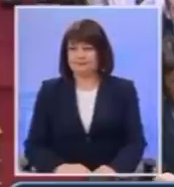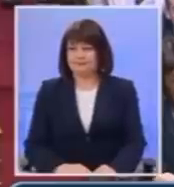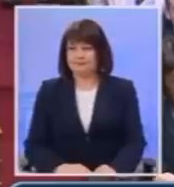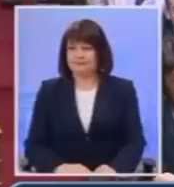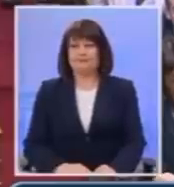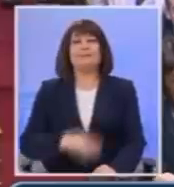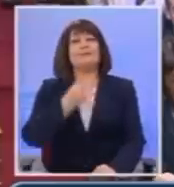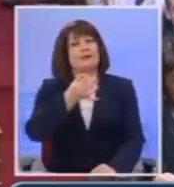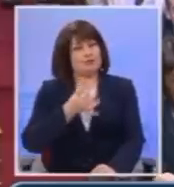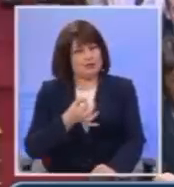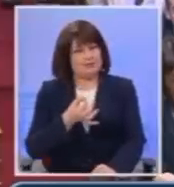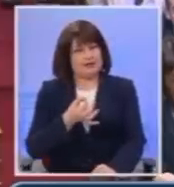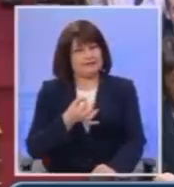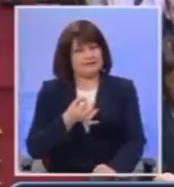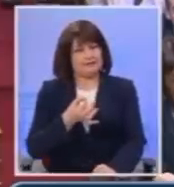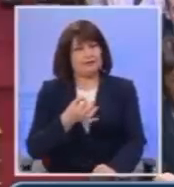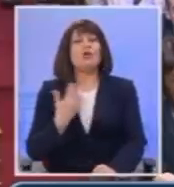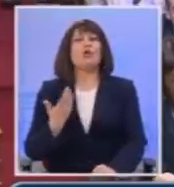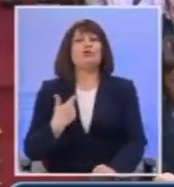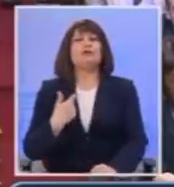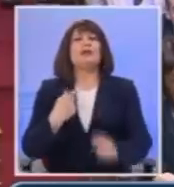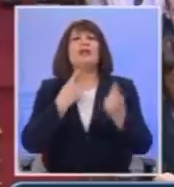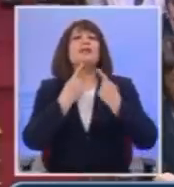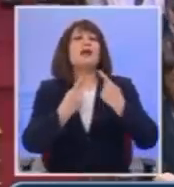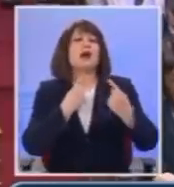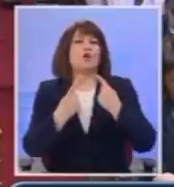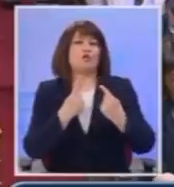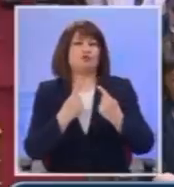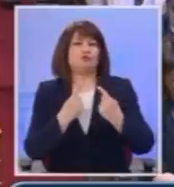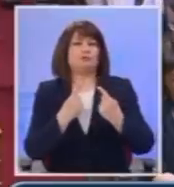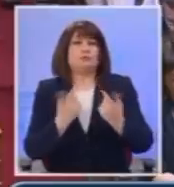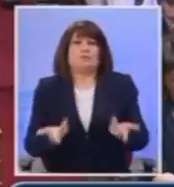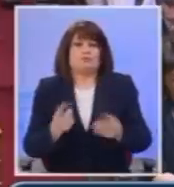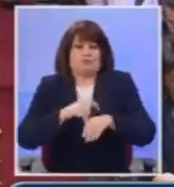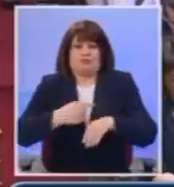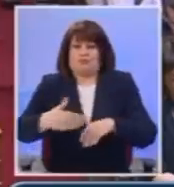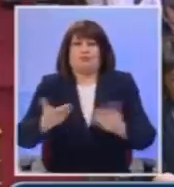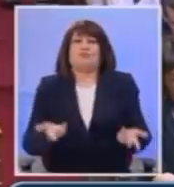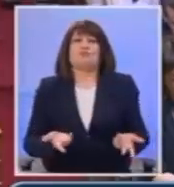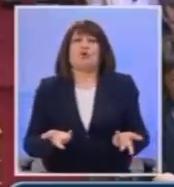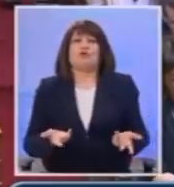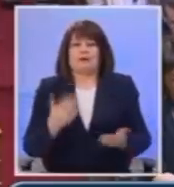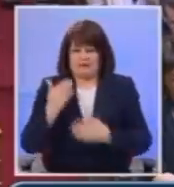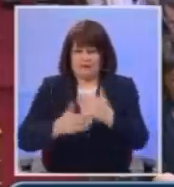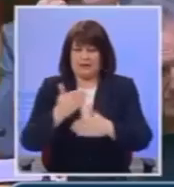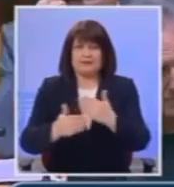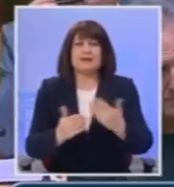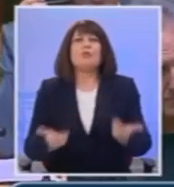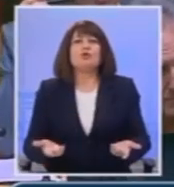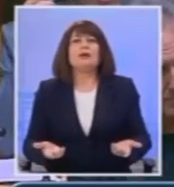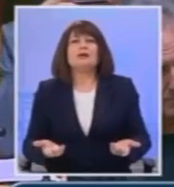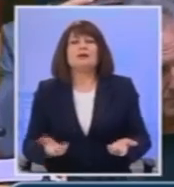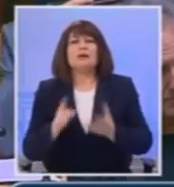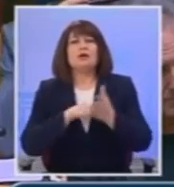μου είπατε, κύριε Πρωθυπουργέ, ότι θα γίνει διάλογος. Πότε θα γίνει διάλογος? Με ποια διαδικασία?